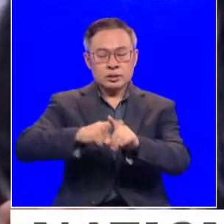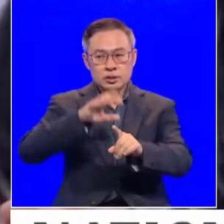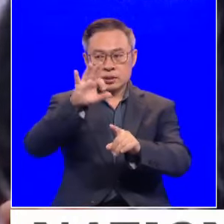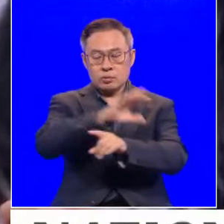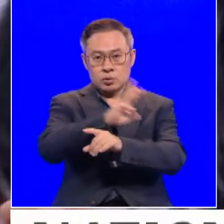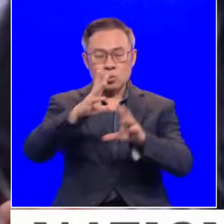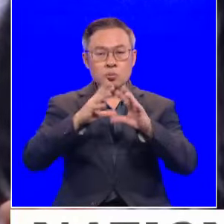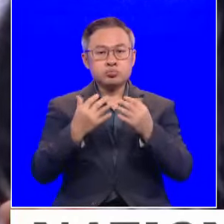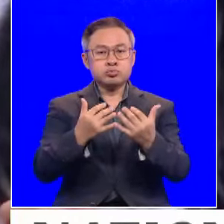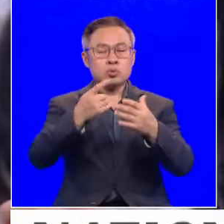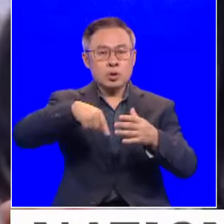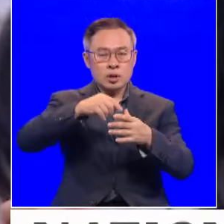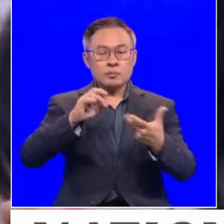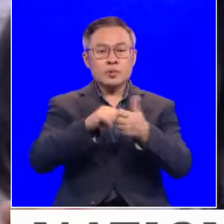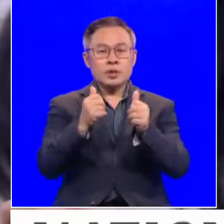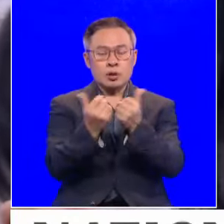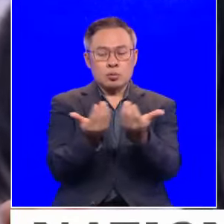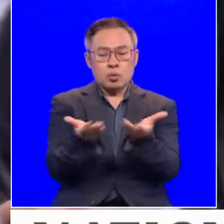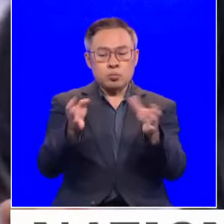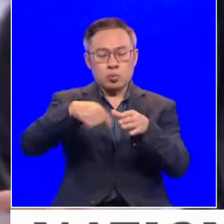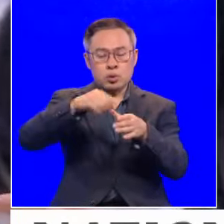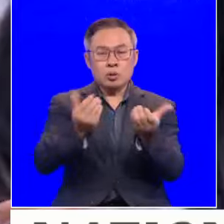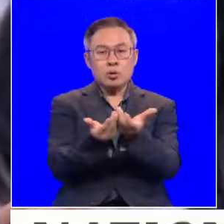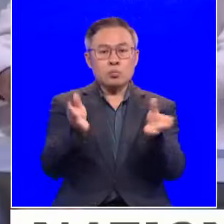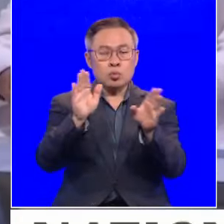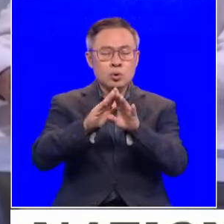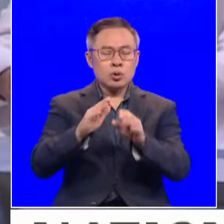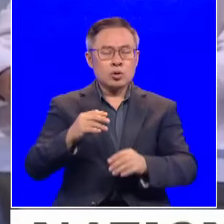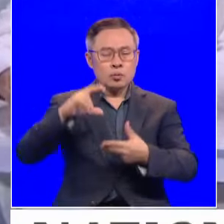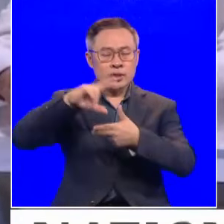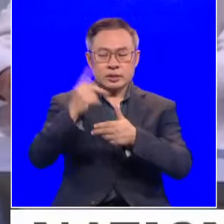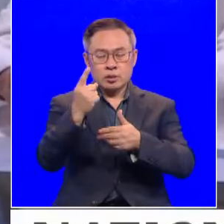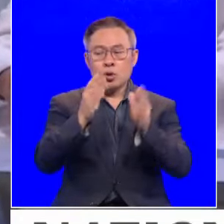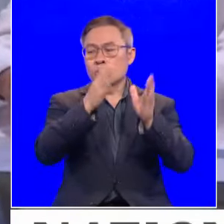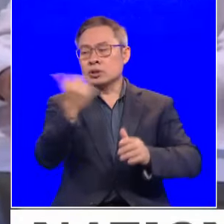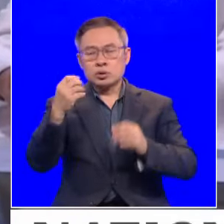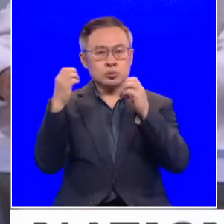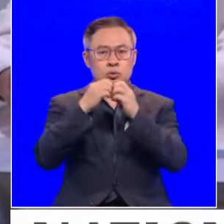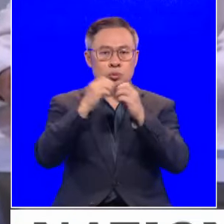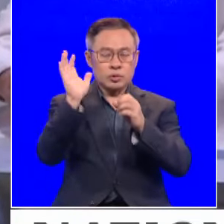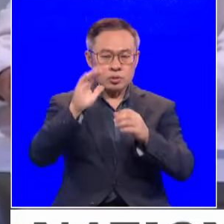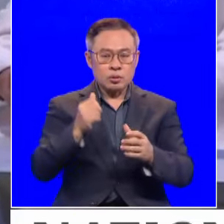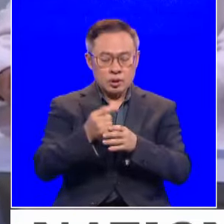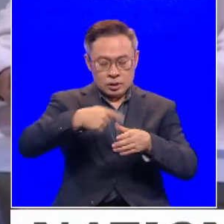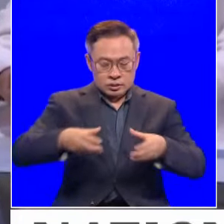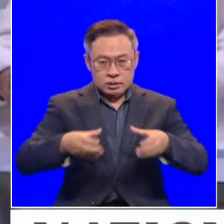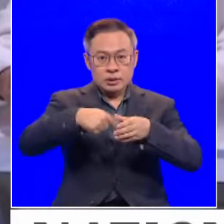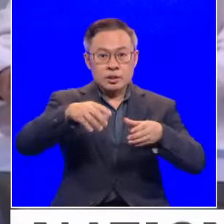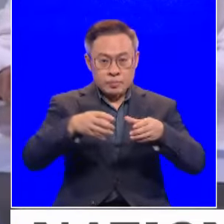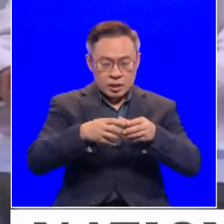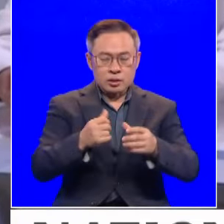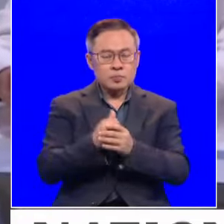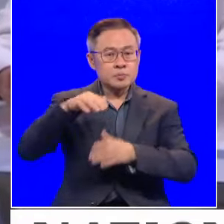เป็นปัญหาภายในครอบครัวของพรรคพลังประชารัฐคนอื่นไม่อยากให้เกี่ยวในพรรคเป็นพี่เป็นน้องสนิทสนมกันมาตลอดเป็นคร